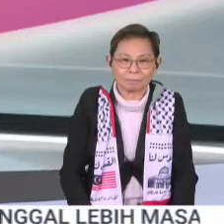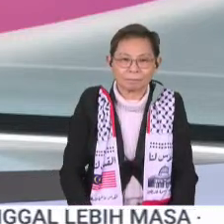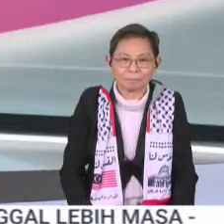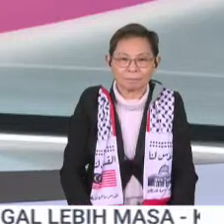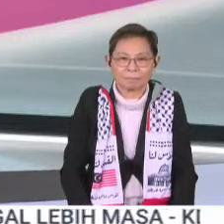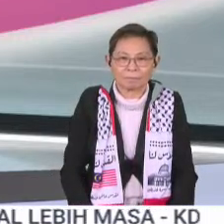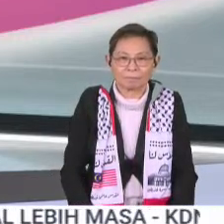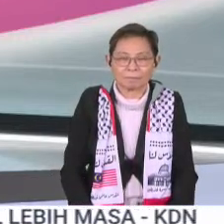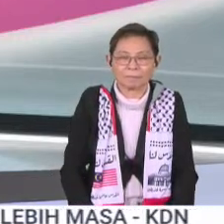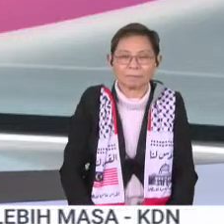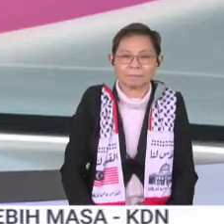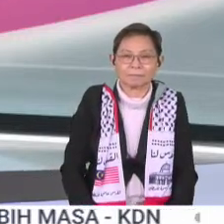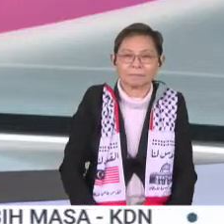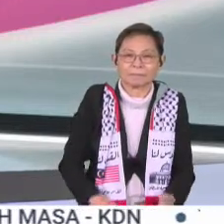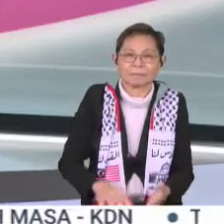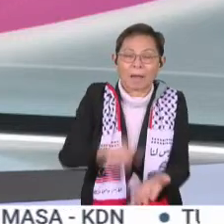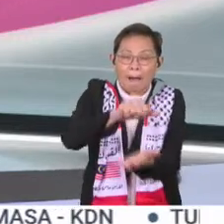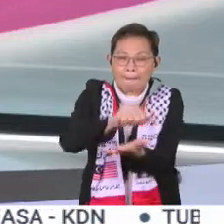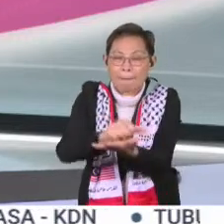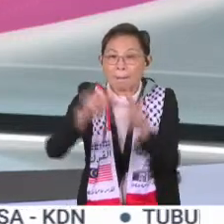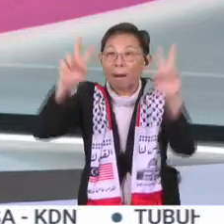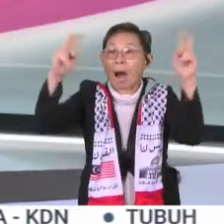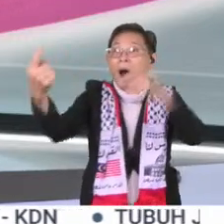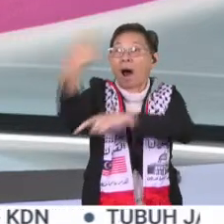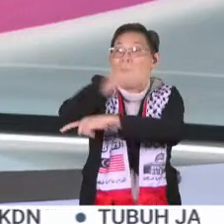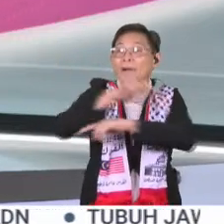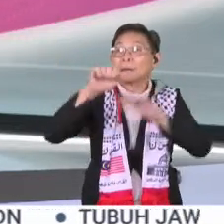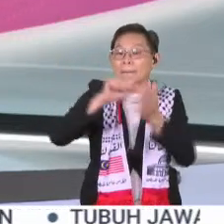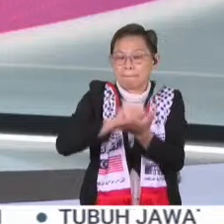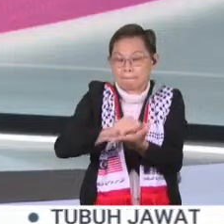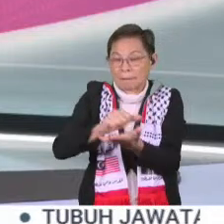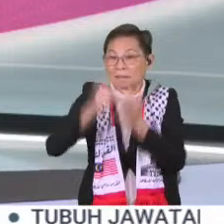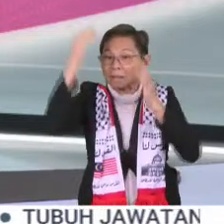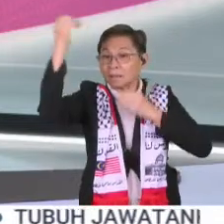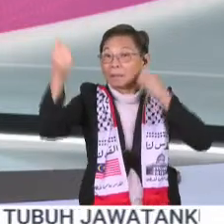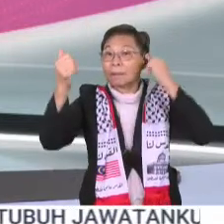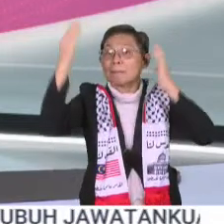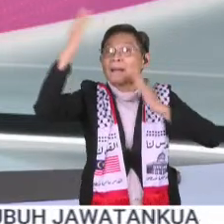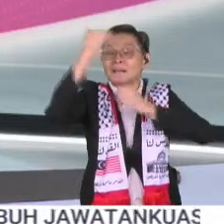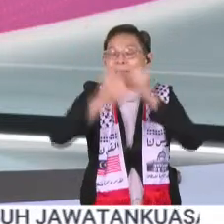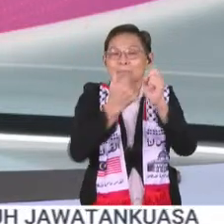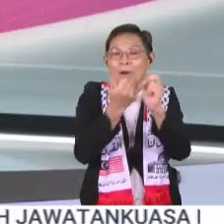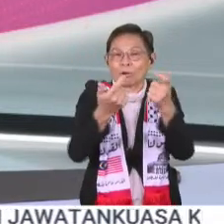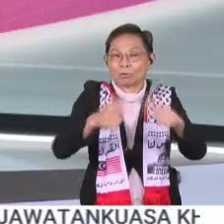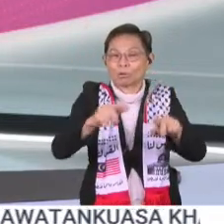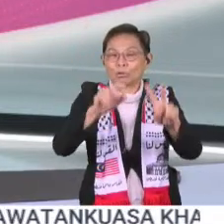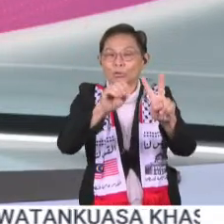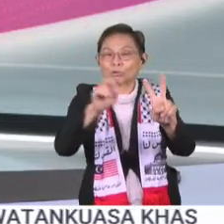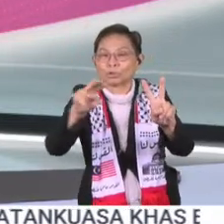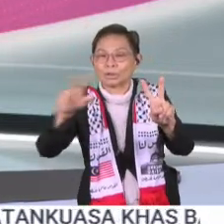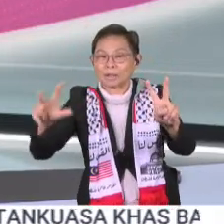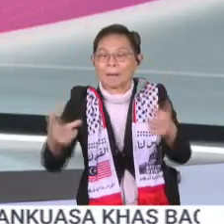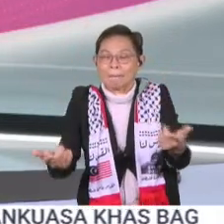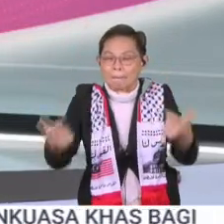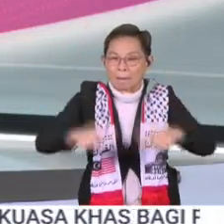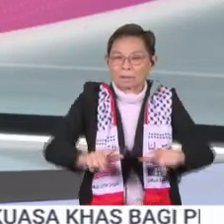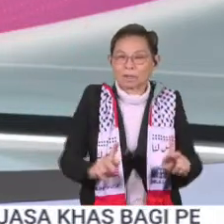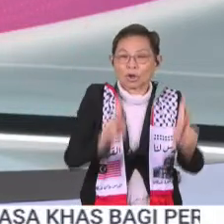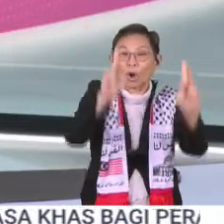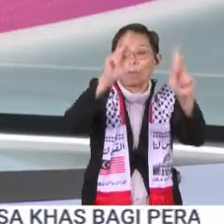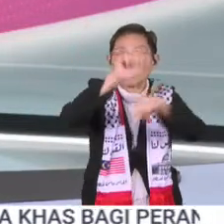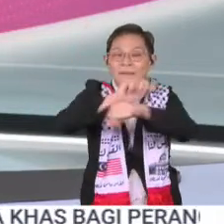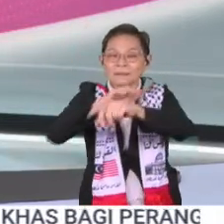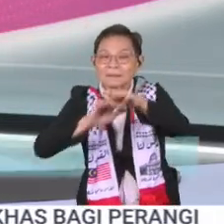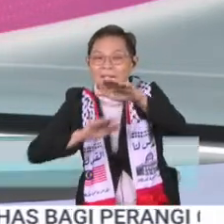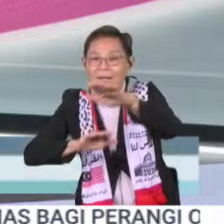Ini Batik Malaysia menjadi tema sambutan Hari Batik Malaysia 2023 yang berlangsung di Kompleks Craft Kuala Lumpur. Kelainan sambutan kali